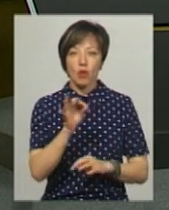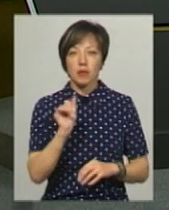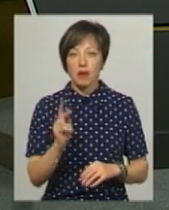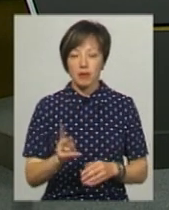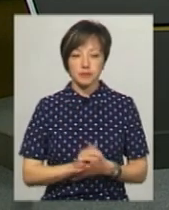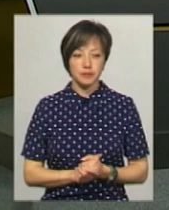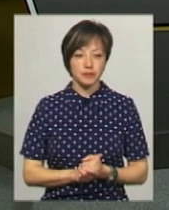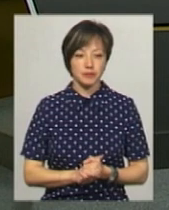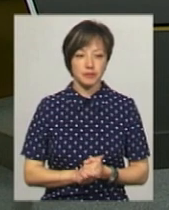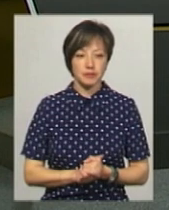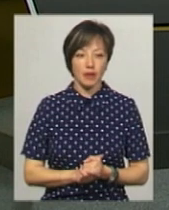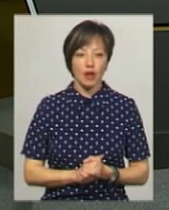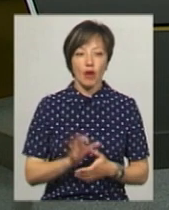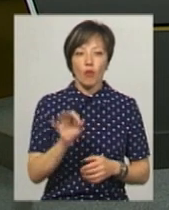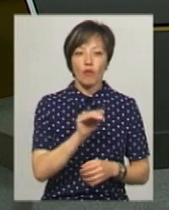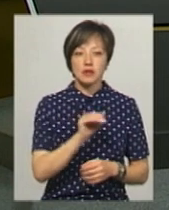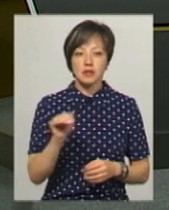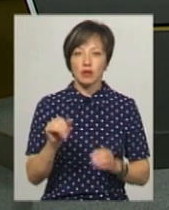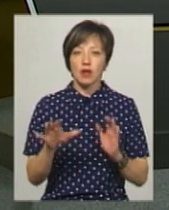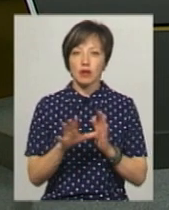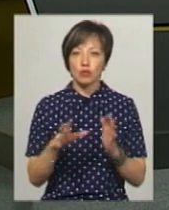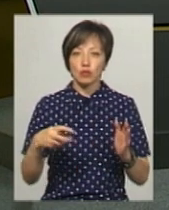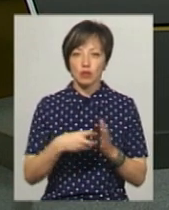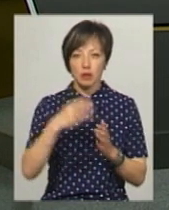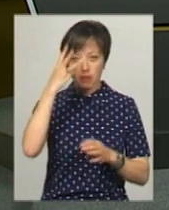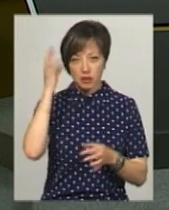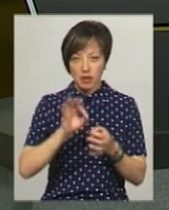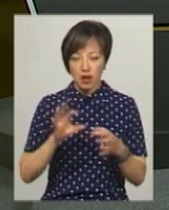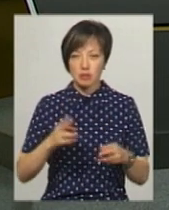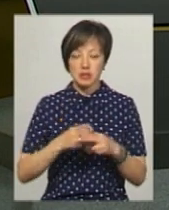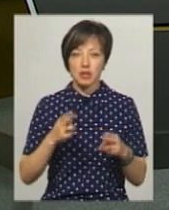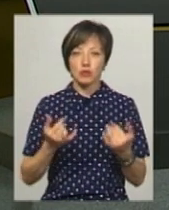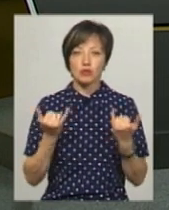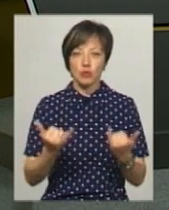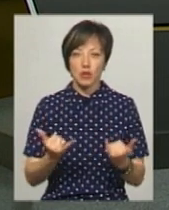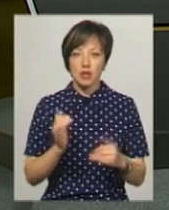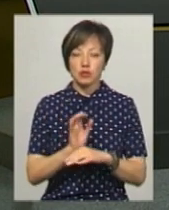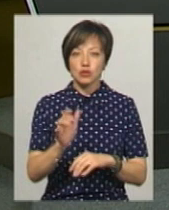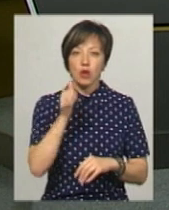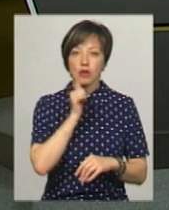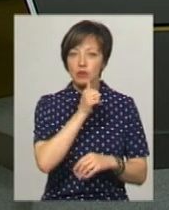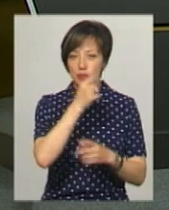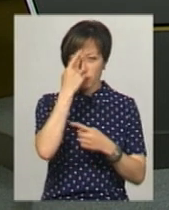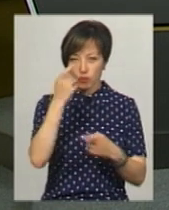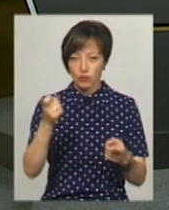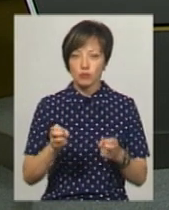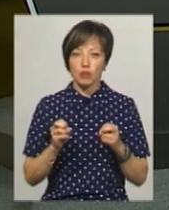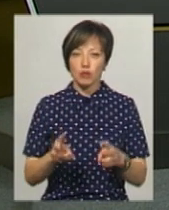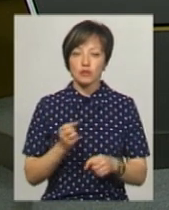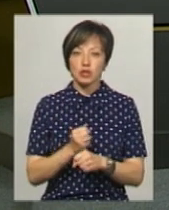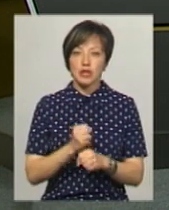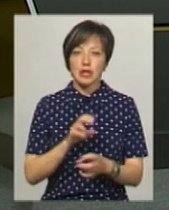Рибак. На офіційну електронну пошту Хмельницької атомної електростанції сьогодні надійшло анонімне повідомлення з погрозою